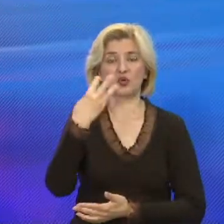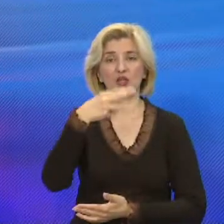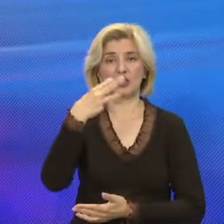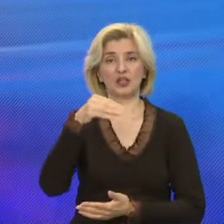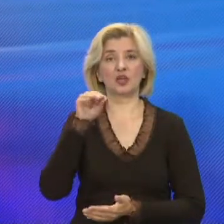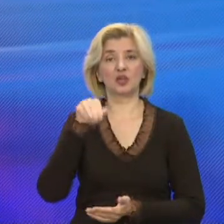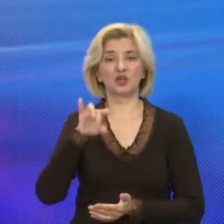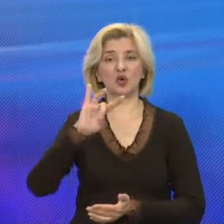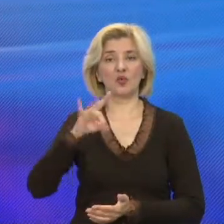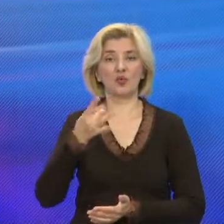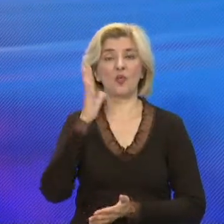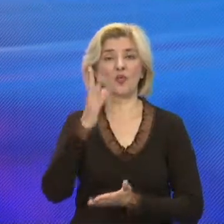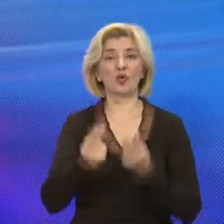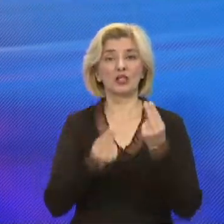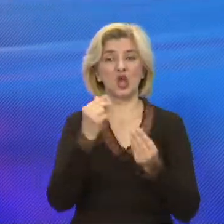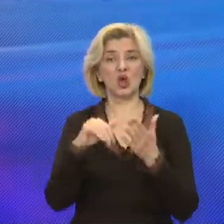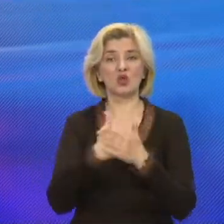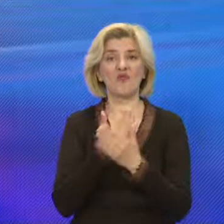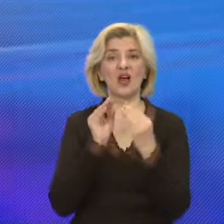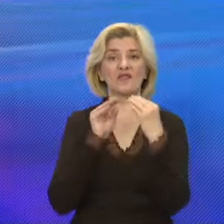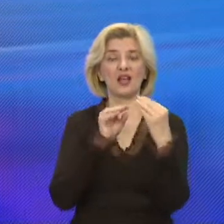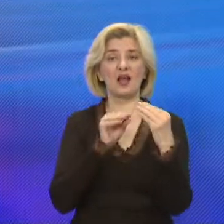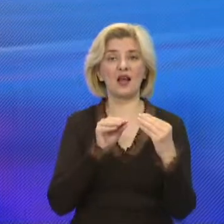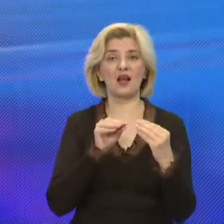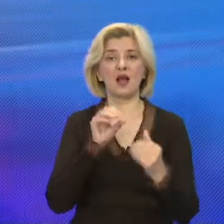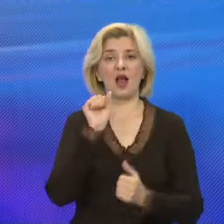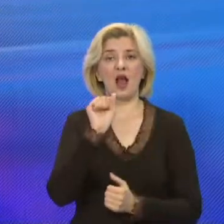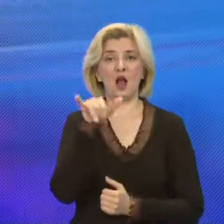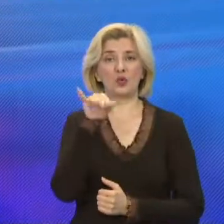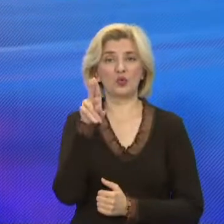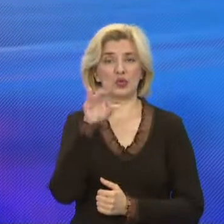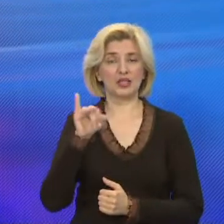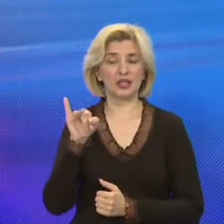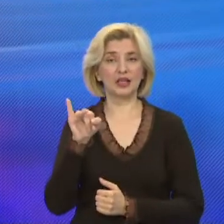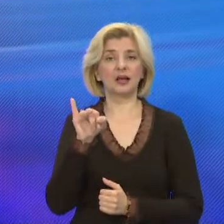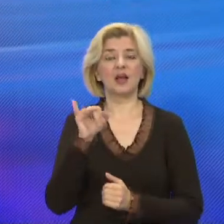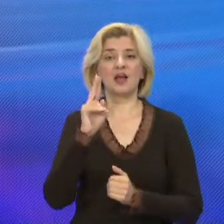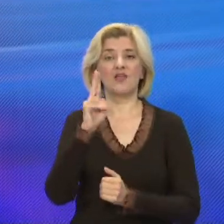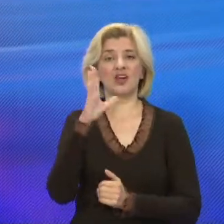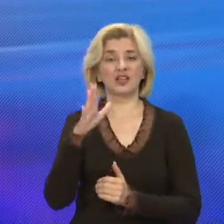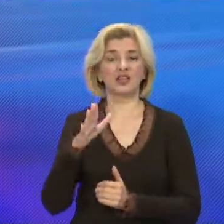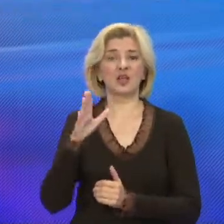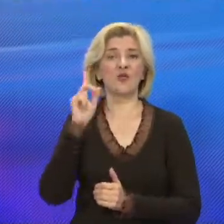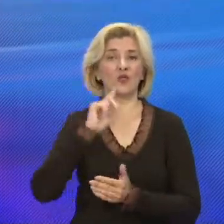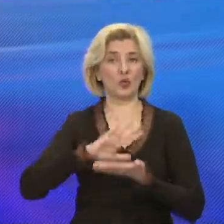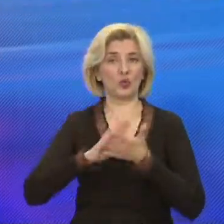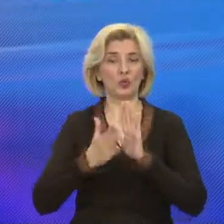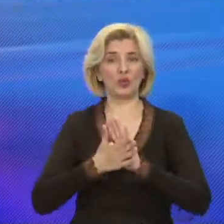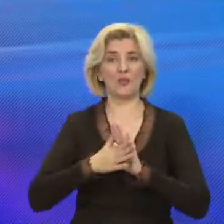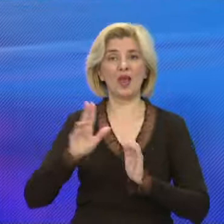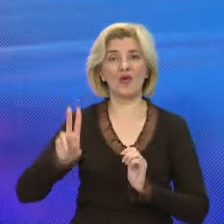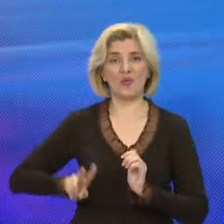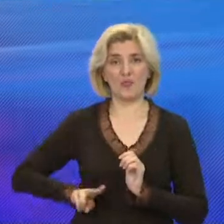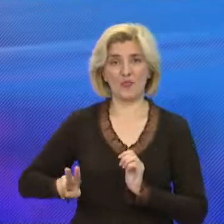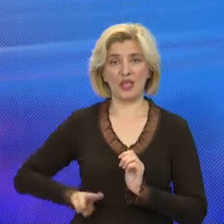50-40-30 тысяч рублей. Будет разыграны новенький автомобиль премиальный Audi, квартира у тихим и утульным жилым комплексе «Минский